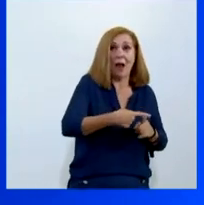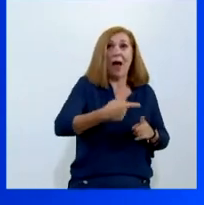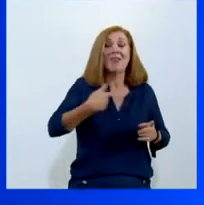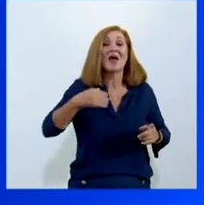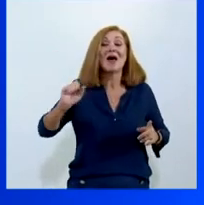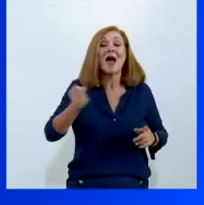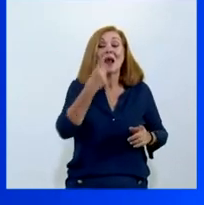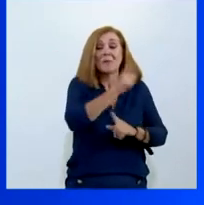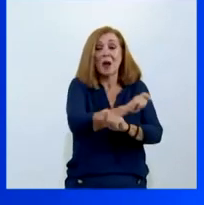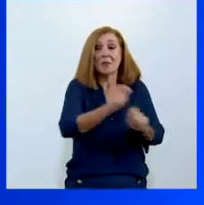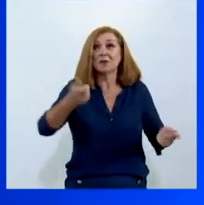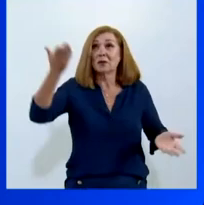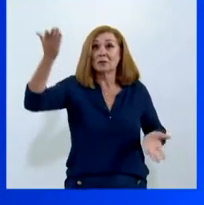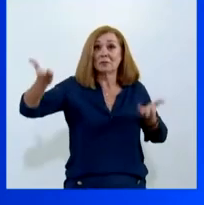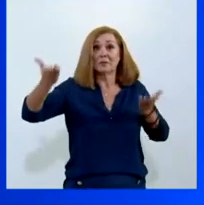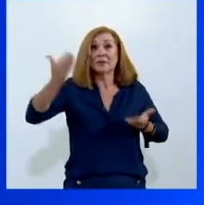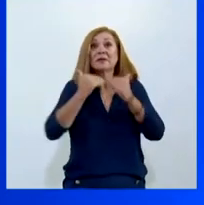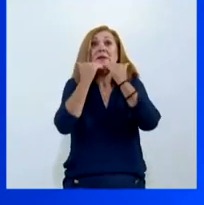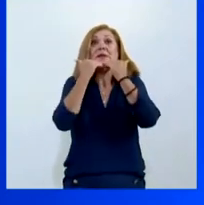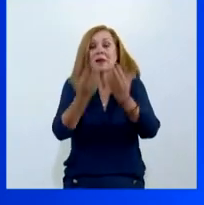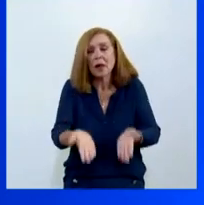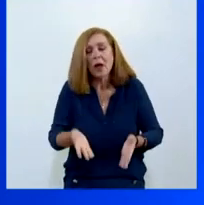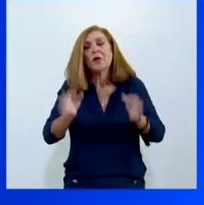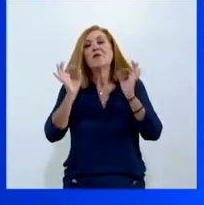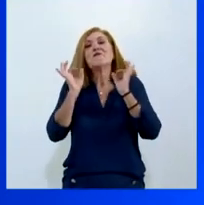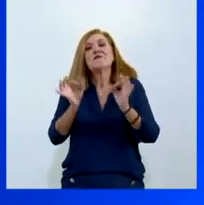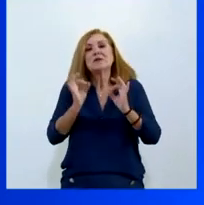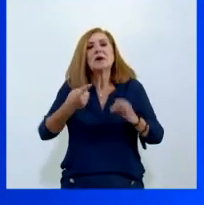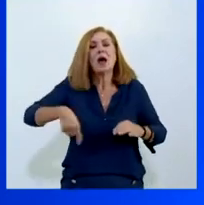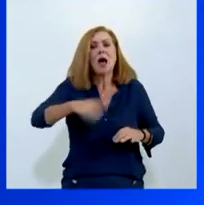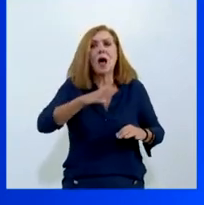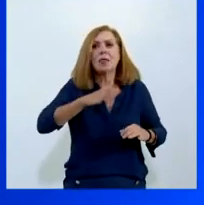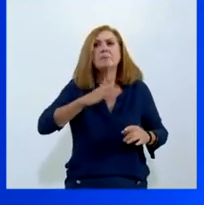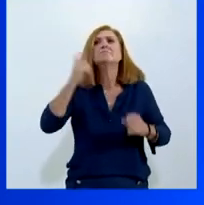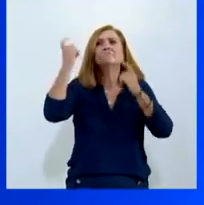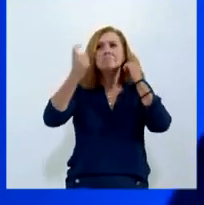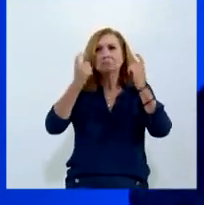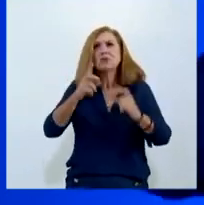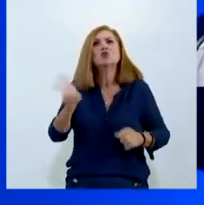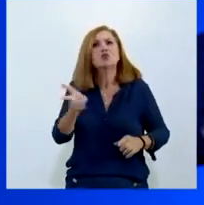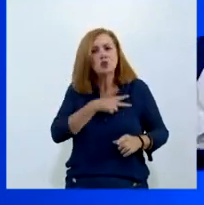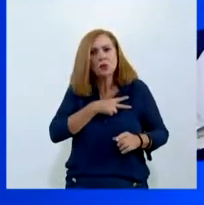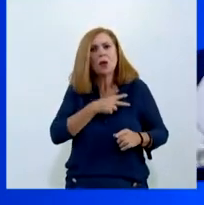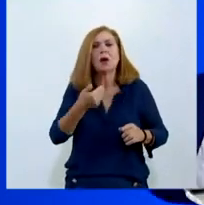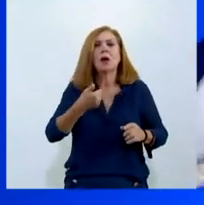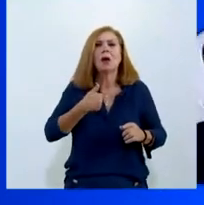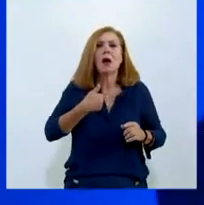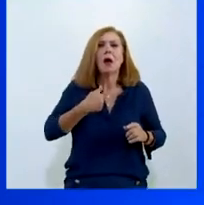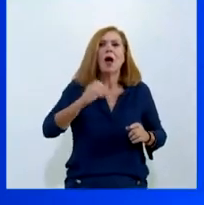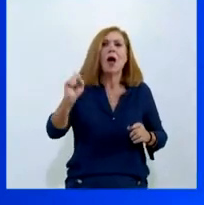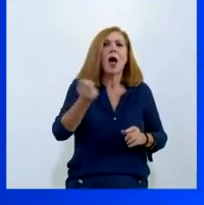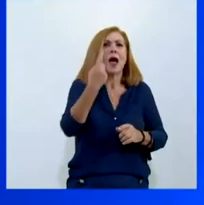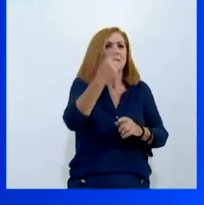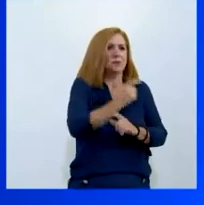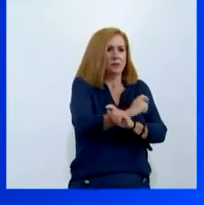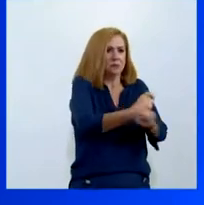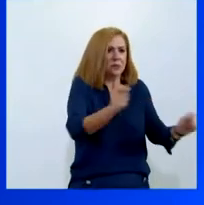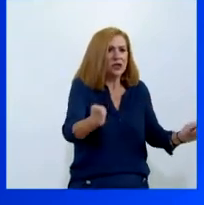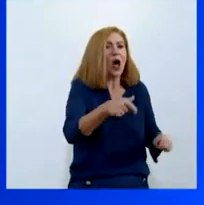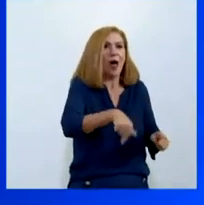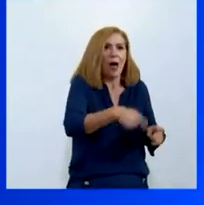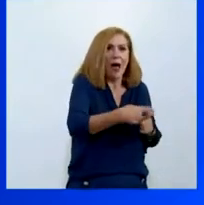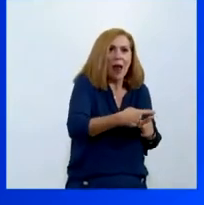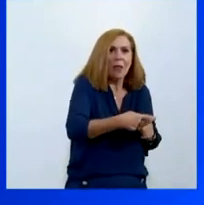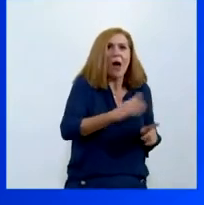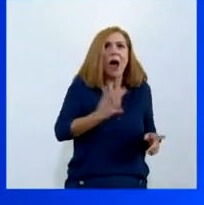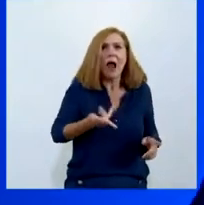είναι πολύ δικαιολογημένη η ανησυχία των πολιτών ότι εδώ πέρα έχουμε μισθούς, θα έλεγα, Ελλάδος, αλλά τιμές